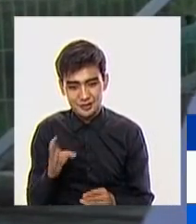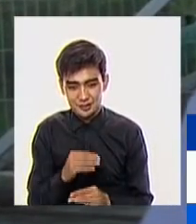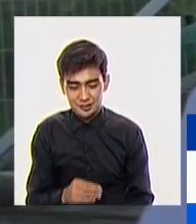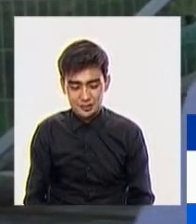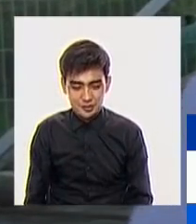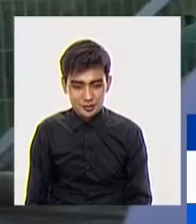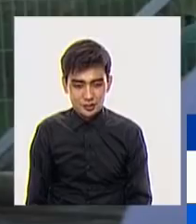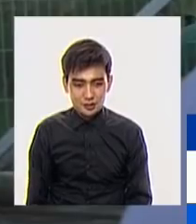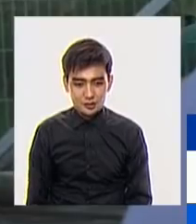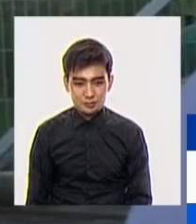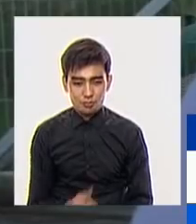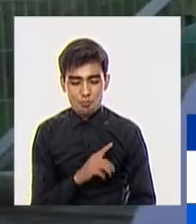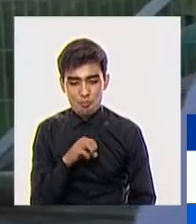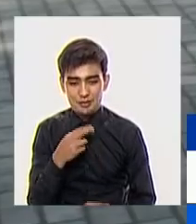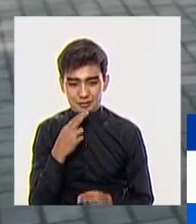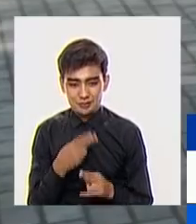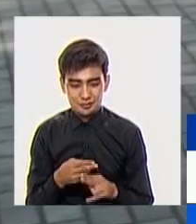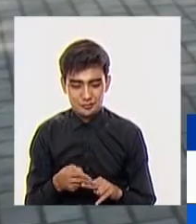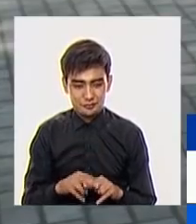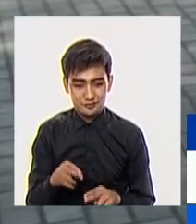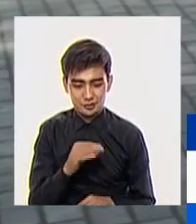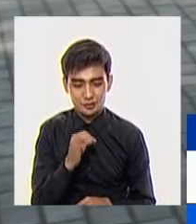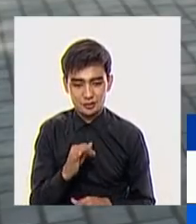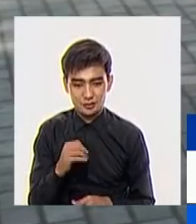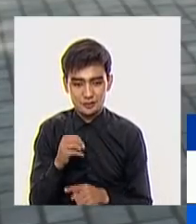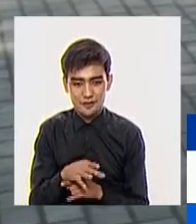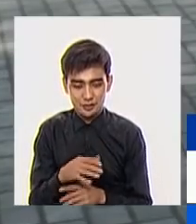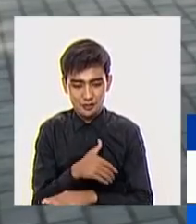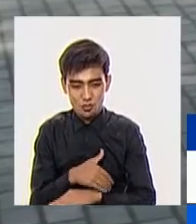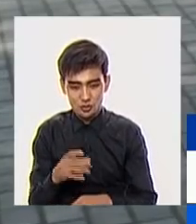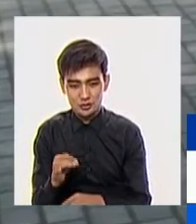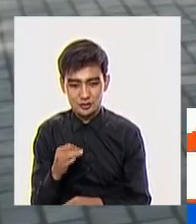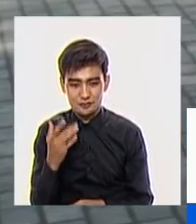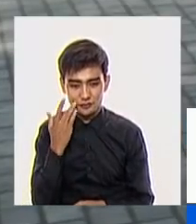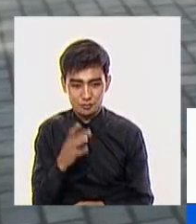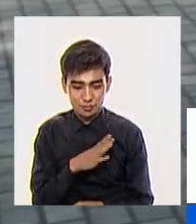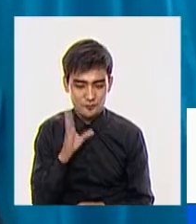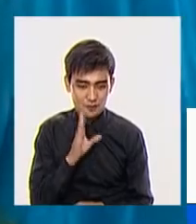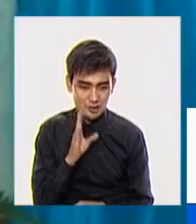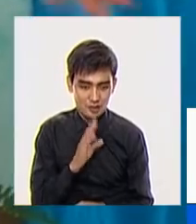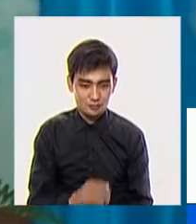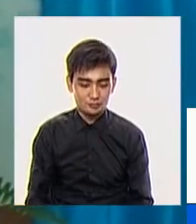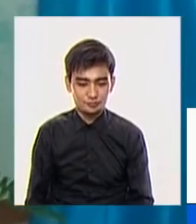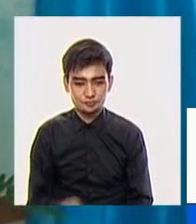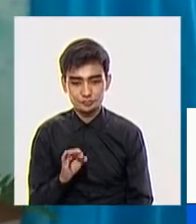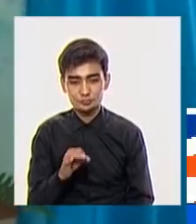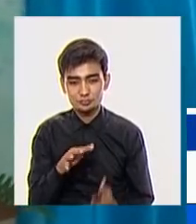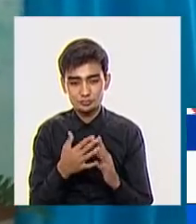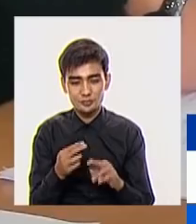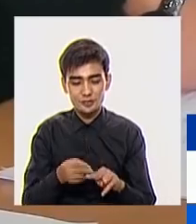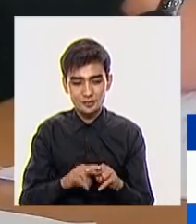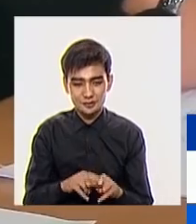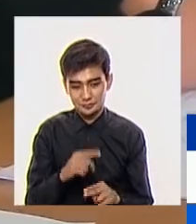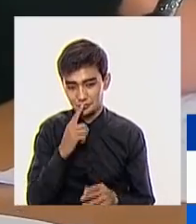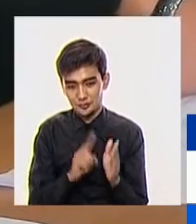Квалифицированного, одни медсестры. Вот освещение, дороги, и чтобы постоянно была вода. Современные села, пришедшие